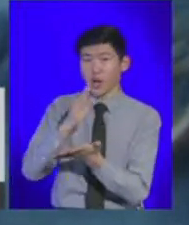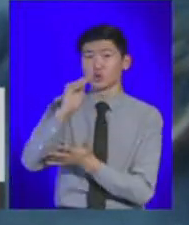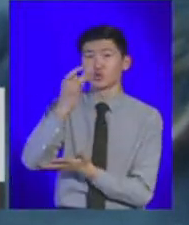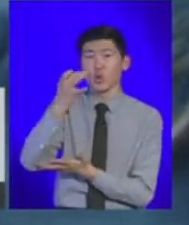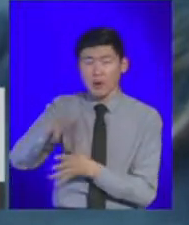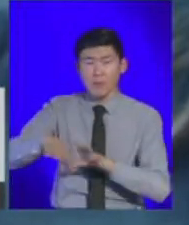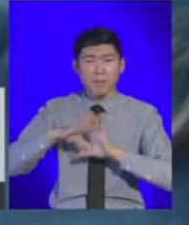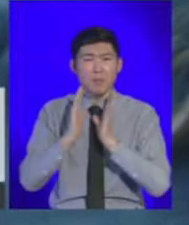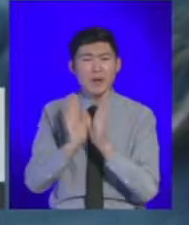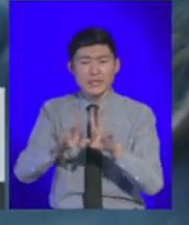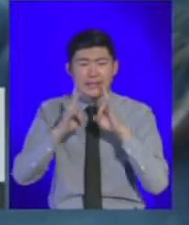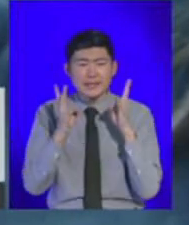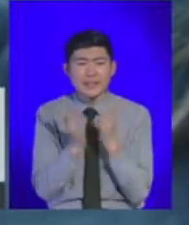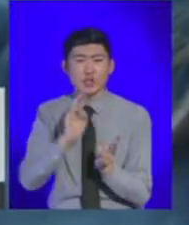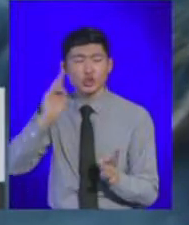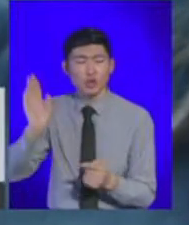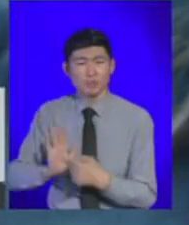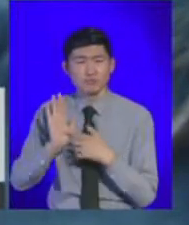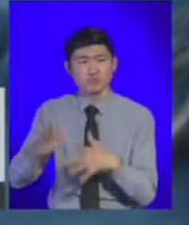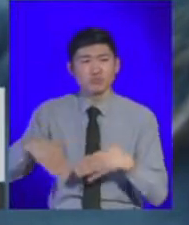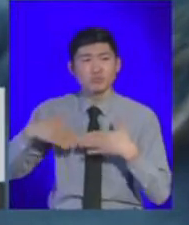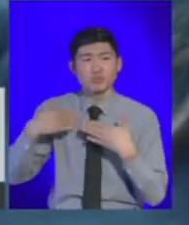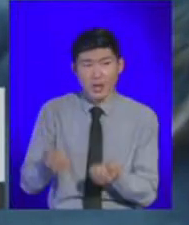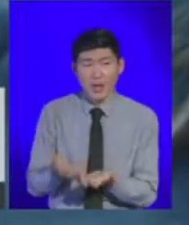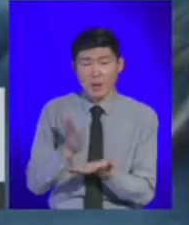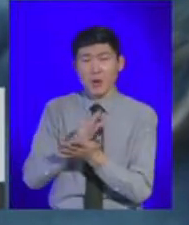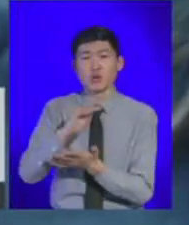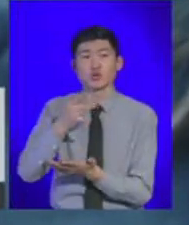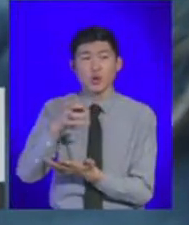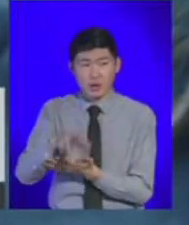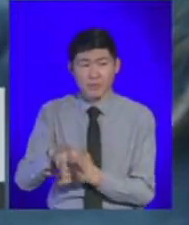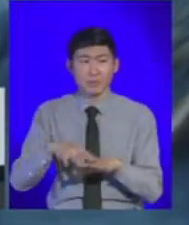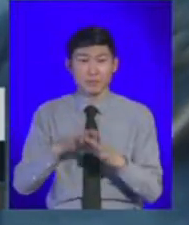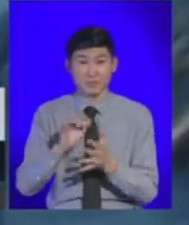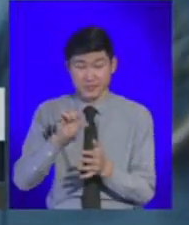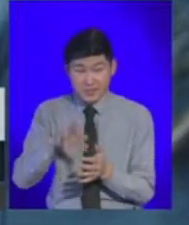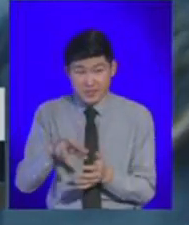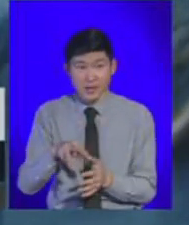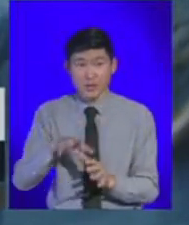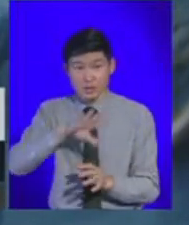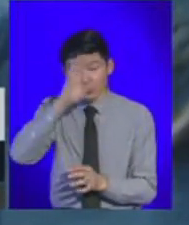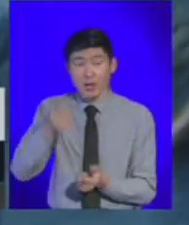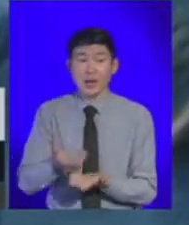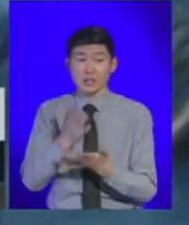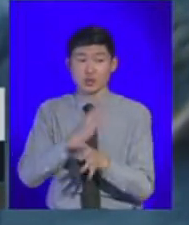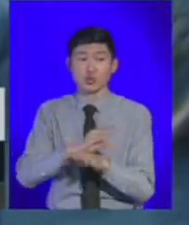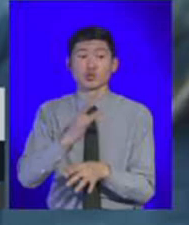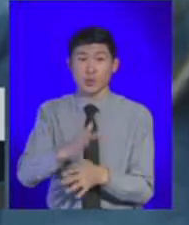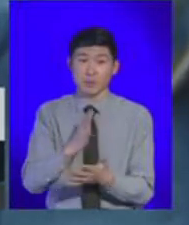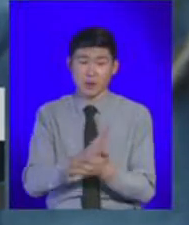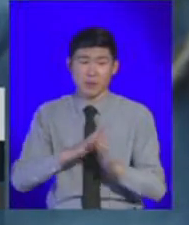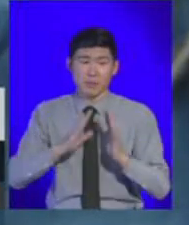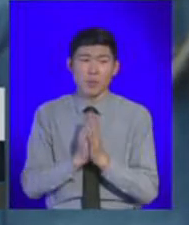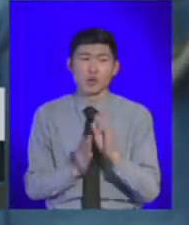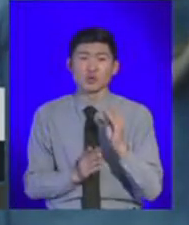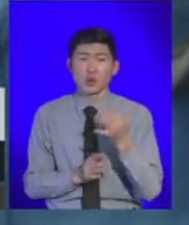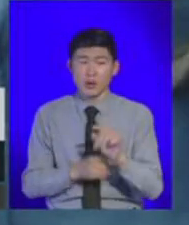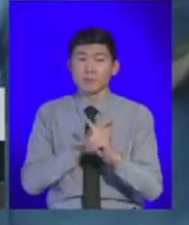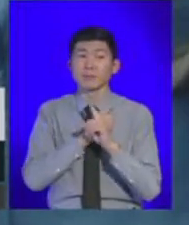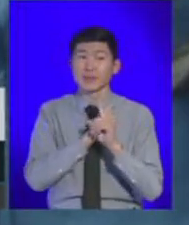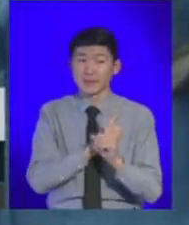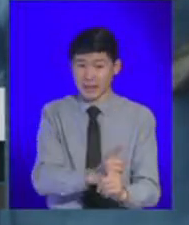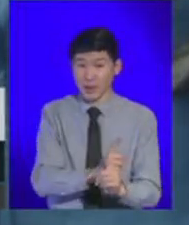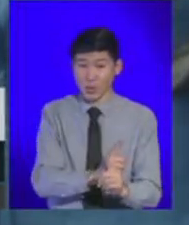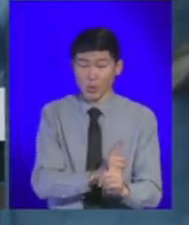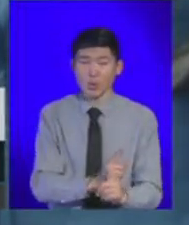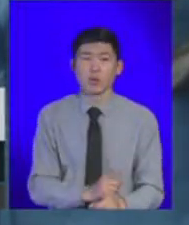нийтийн мэдээллийн ил тод байдлыг хэрэгжүүлэх гарсан журам нь одоо сая энэ зун гарсан журам байна. Энэ журмынхаа дагуу одоо